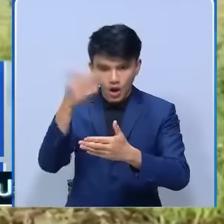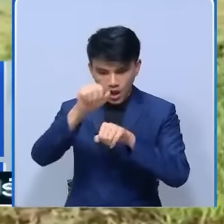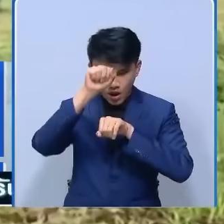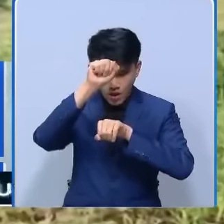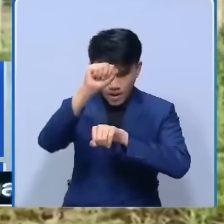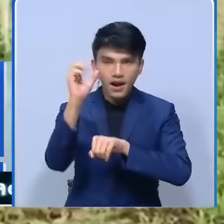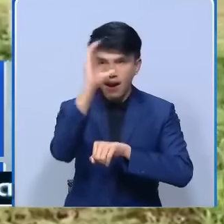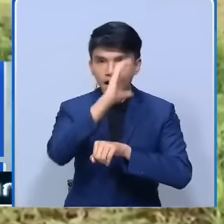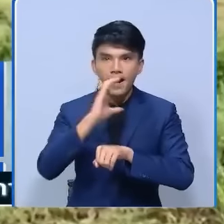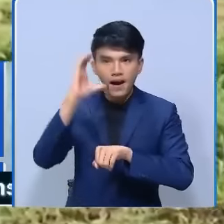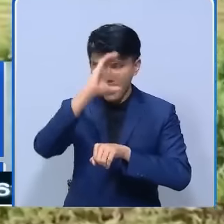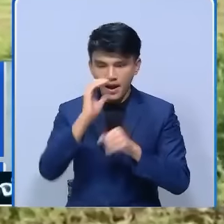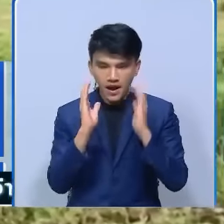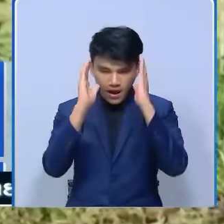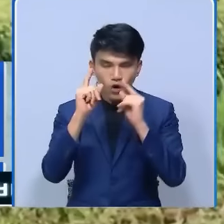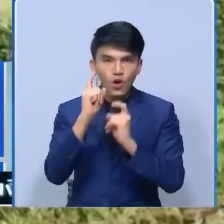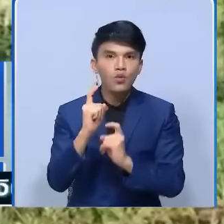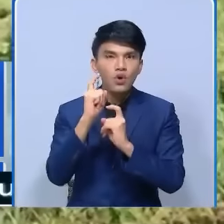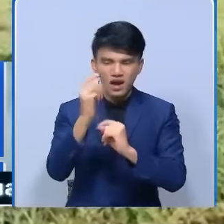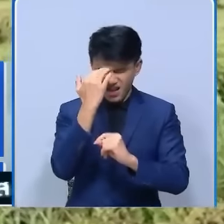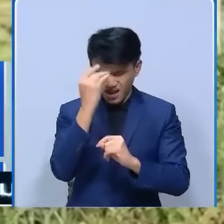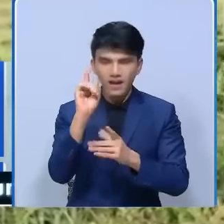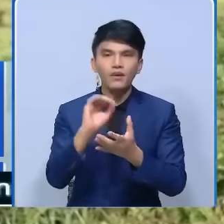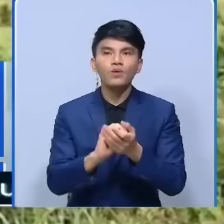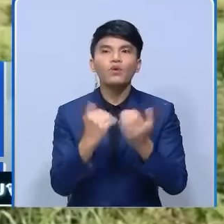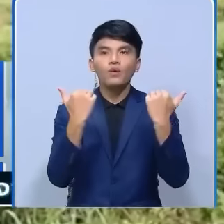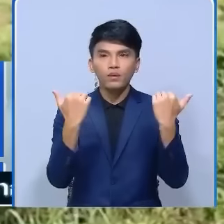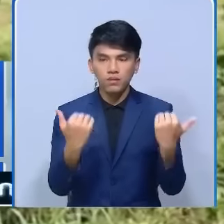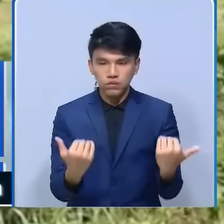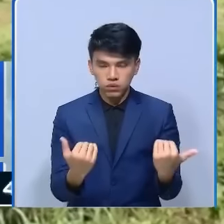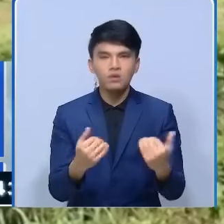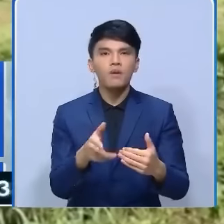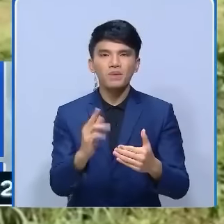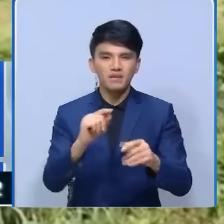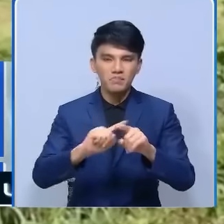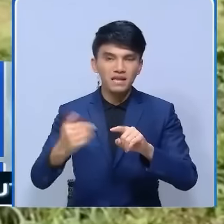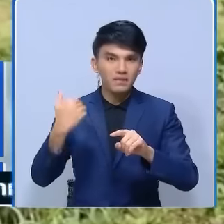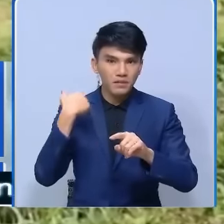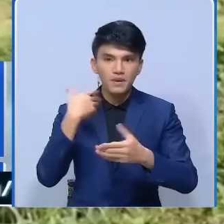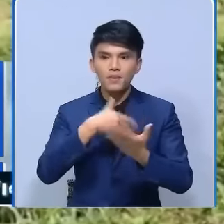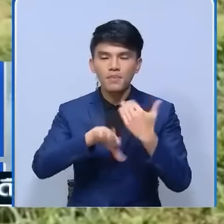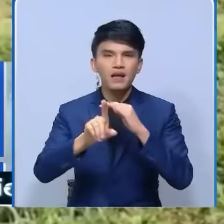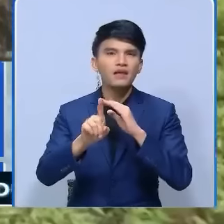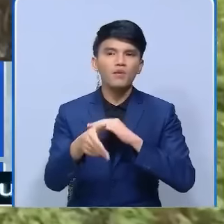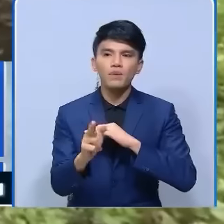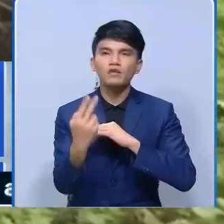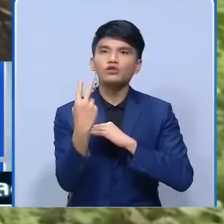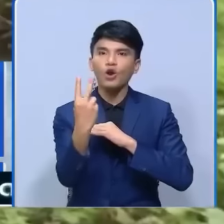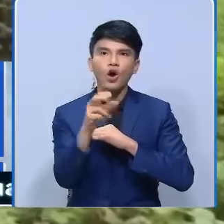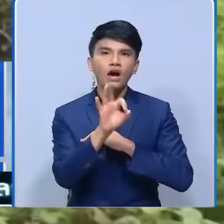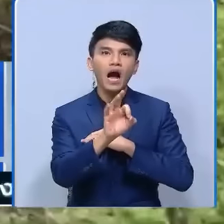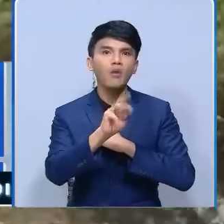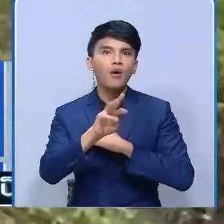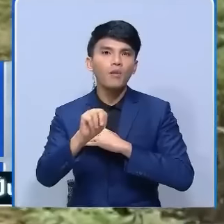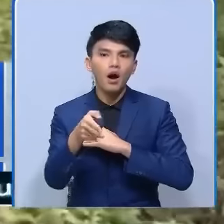ให้นายธีรพงษ์เนี่ยถือว่าเป็นบุคคลอันตรายเนื่องจากว่าเขามีการพกอาวุธติดตัวไปด้วยขณะที่หลบหนีถึง2กระบอกก็คือ9มม.